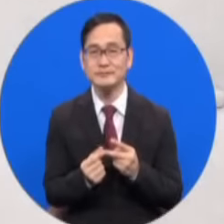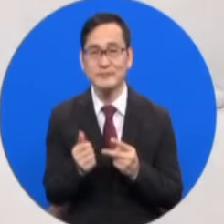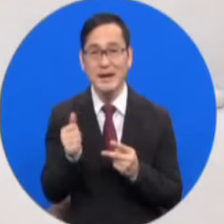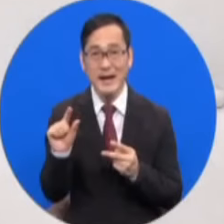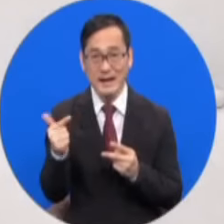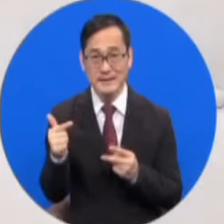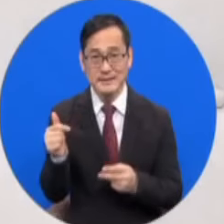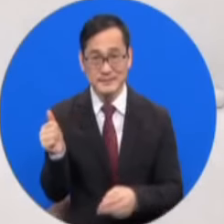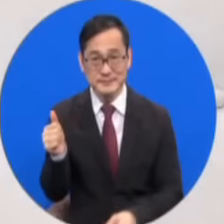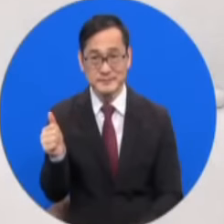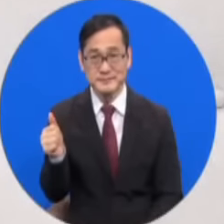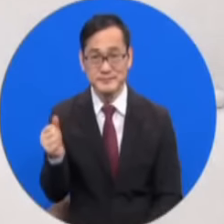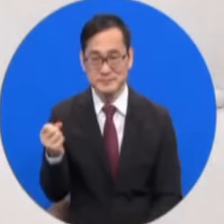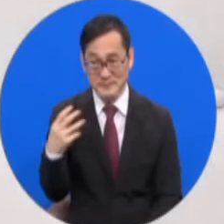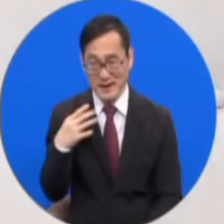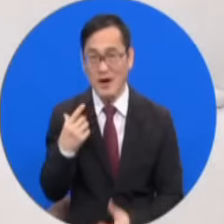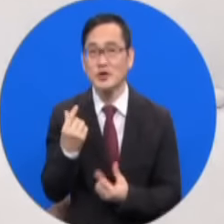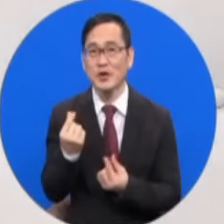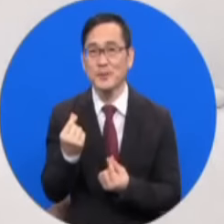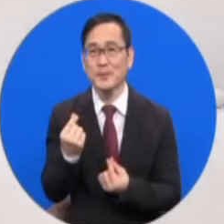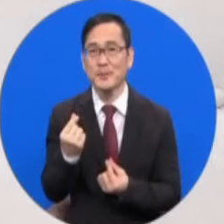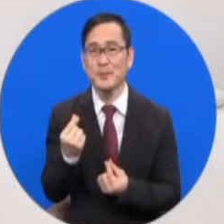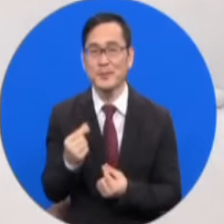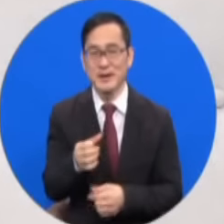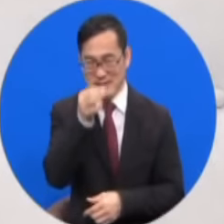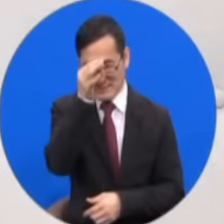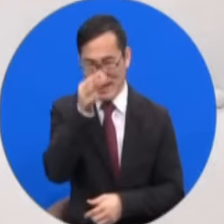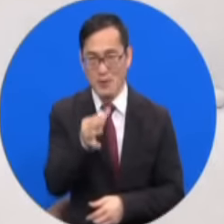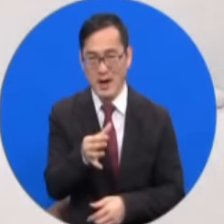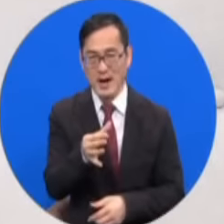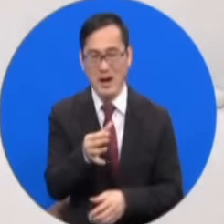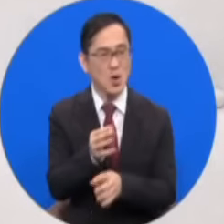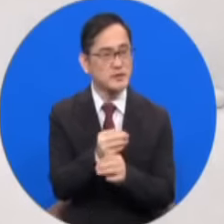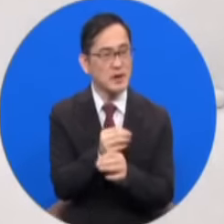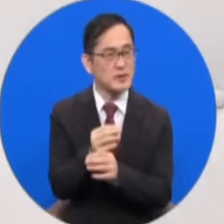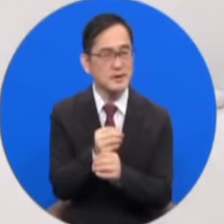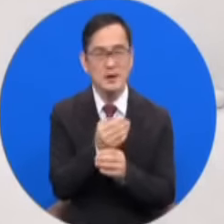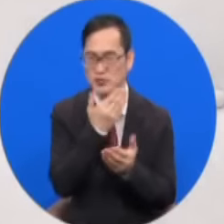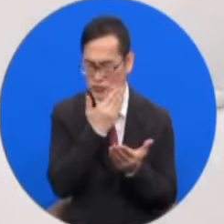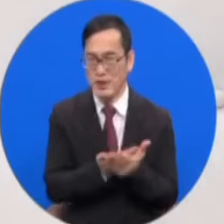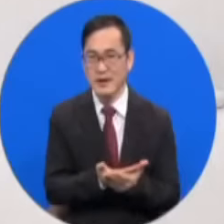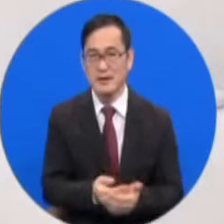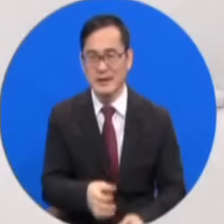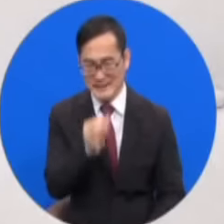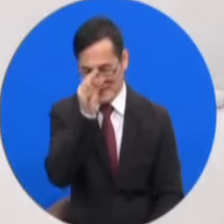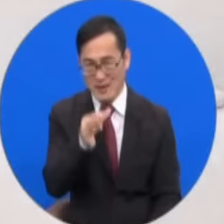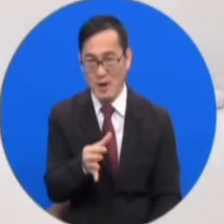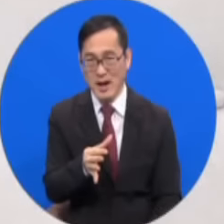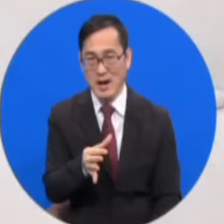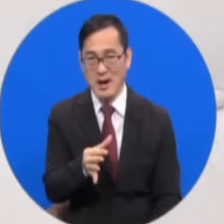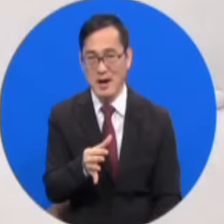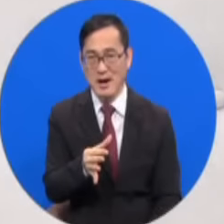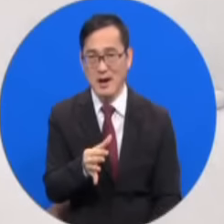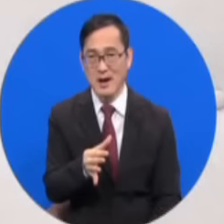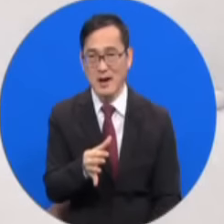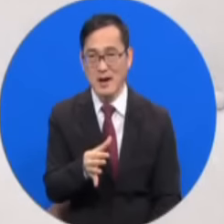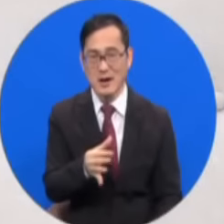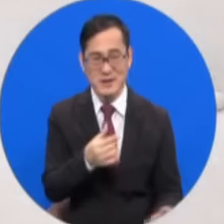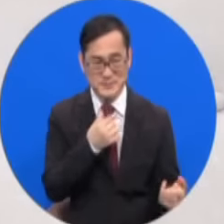대표도 밝혔는데 제 생각에는 사과의 시기도 중요하다 만약에 사과하겠다 그래고 대통령이 아 그래 그